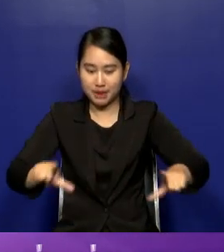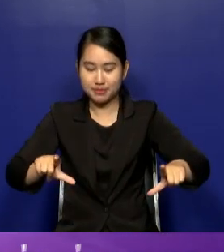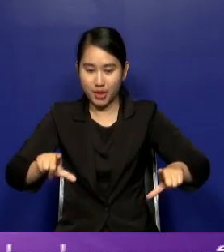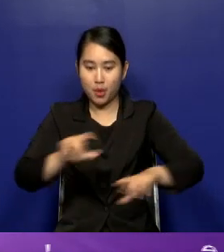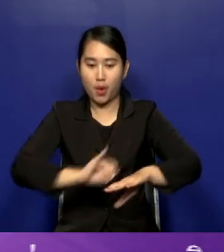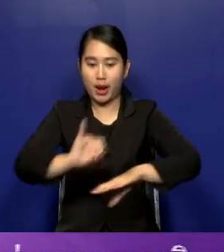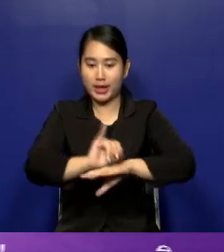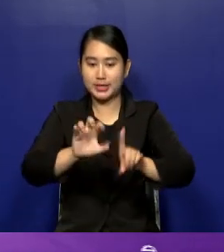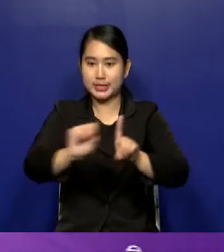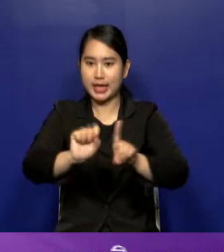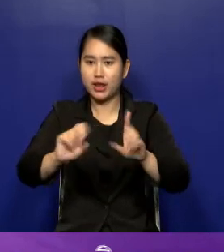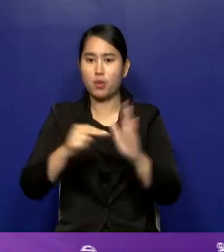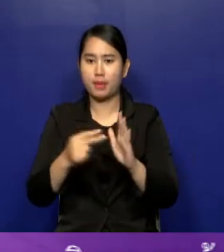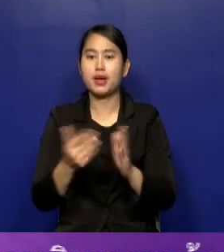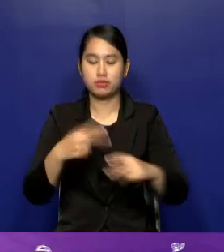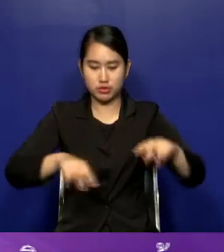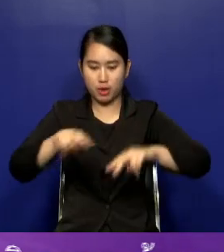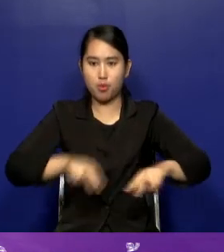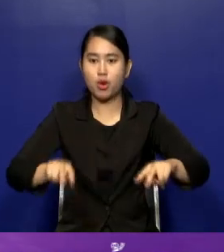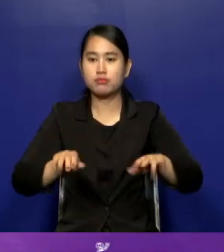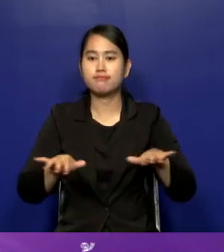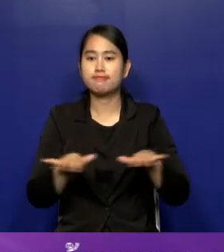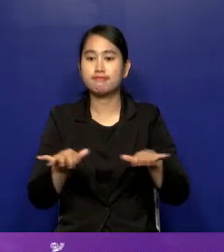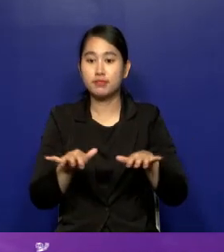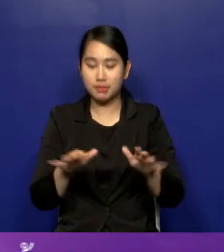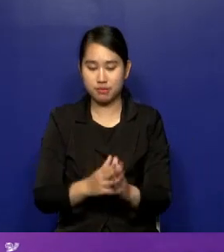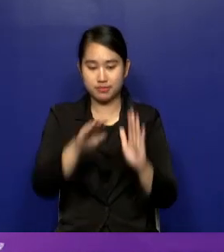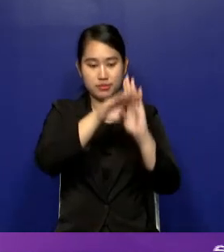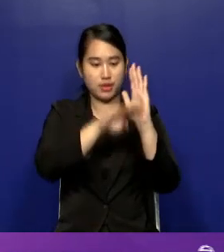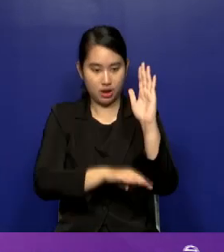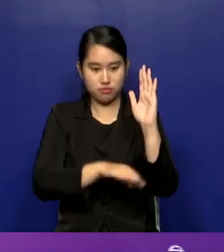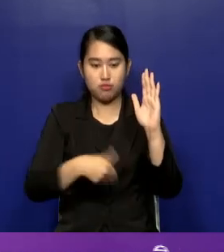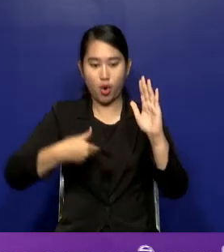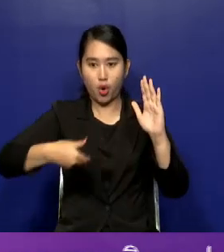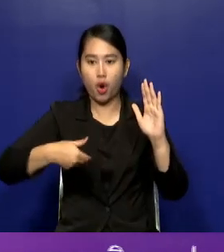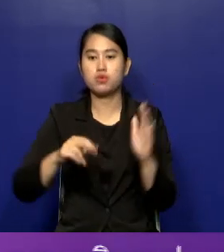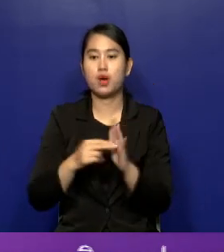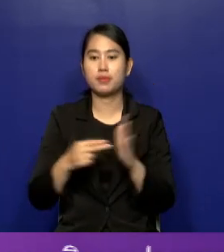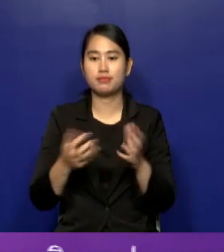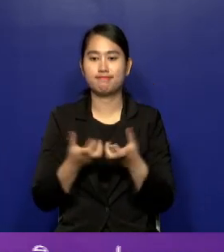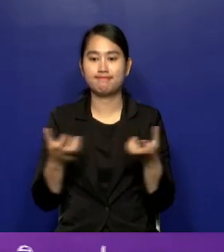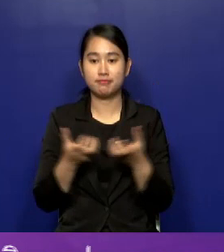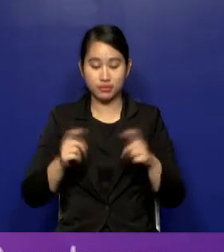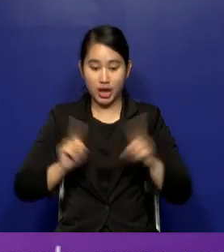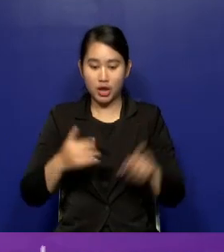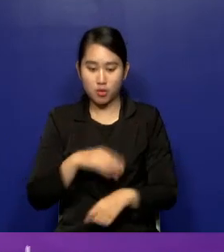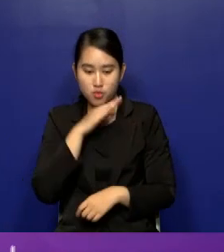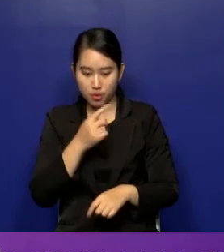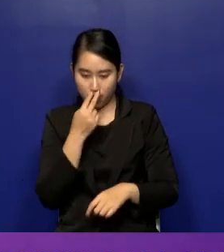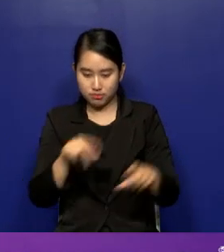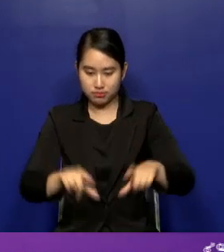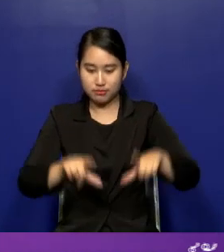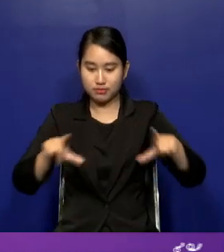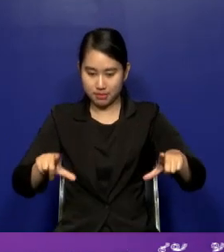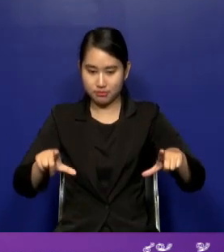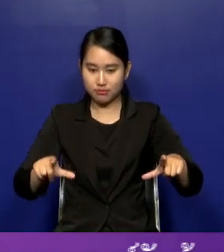พียงแค่การสำรวจนะครับแต่ในการขอดำเนินการนั้นมันอีกเรื่องหนึ่งนะสำรวจเจอตรงไหนตรงนั้นเราจะอนุญา